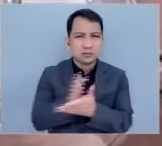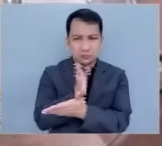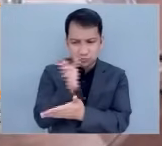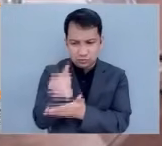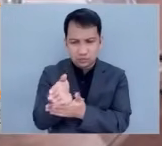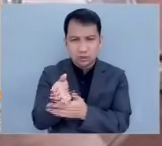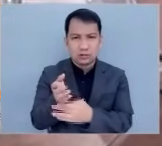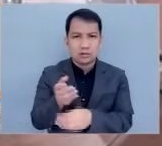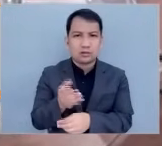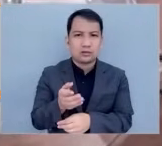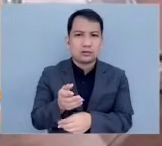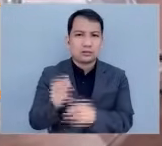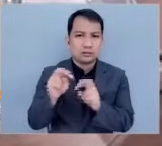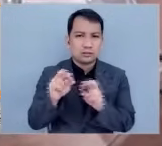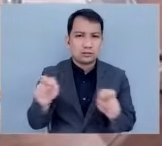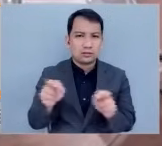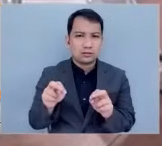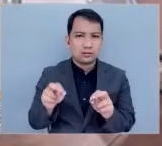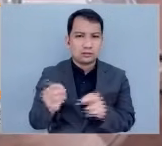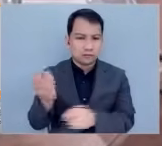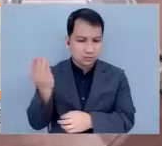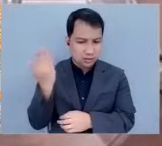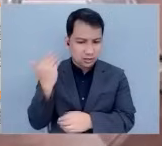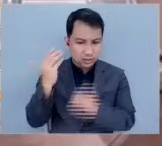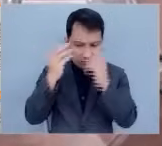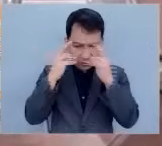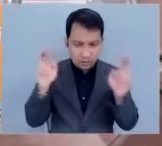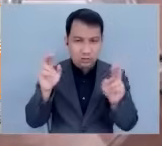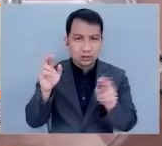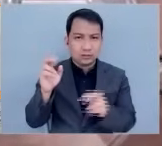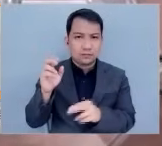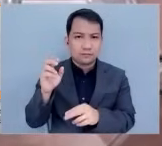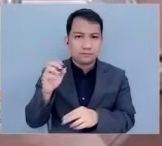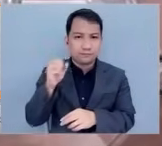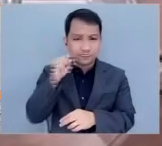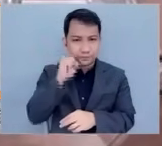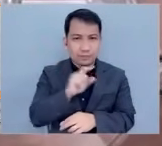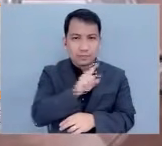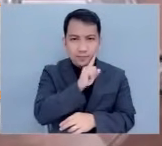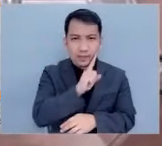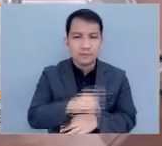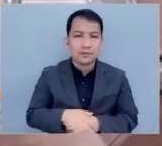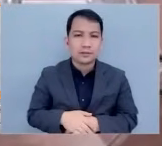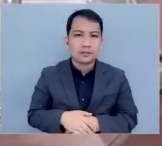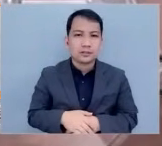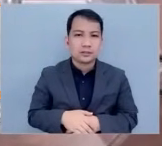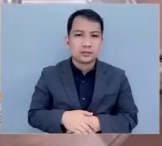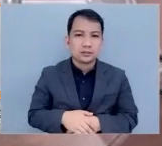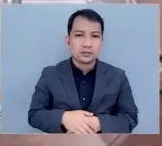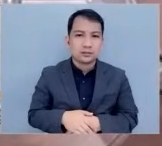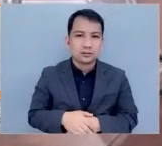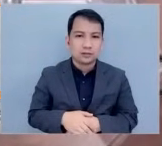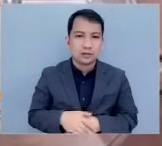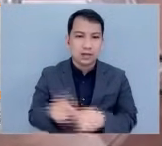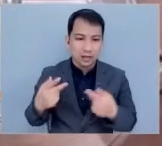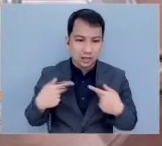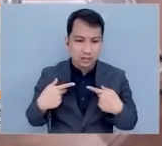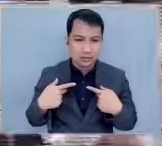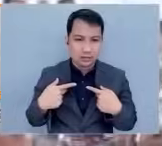at former Mayor, Davao Mayor Sara Duterte. Pag umaalis na po sila doon sa Glory